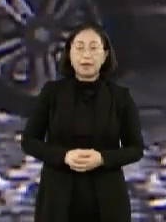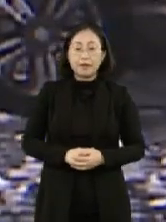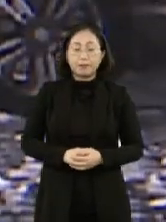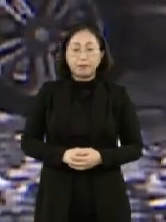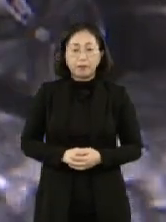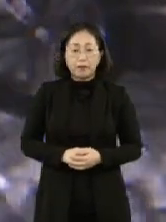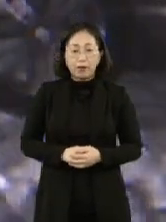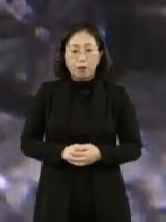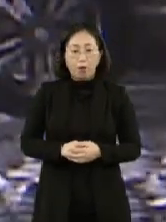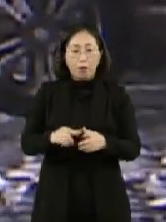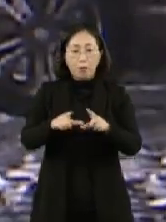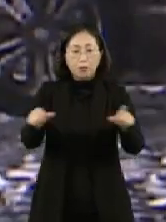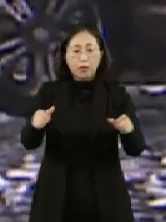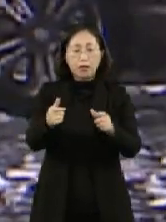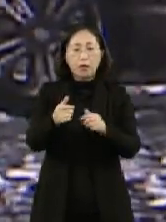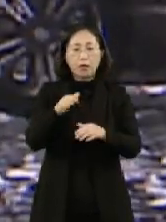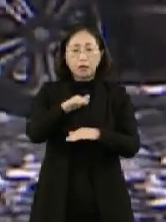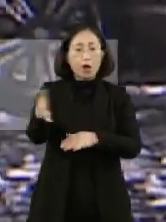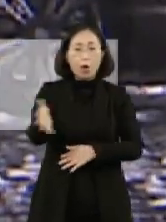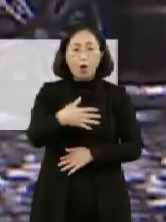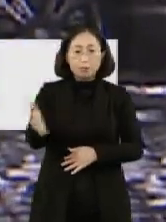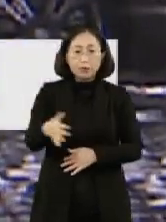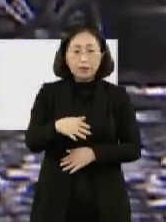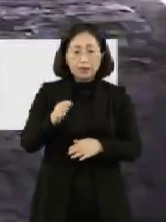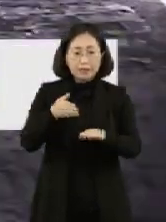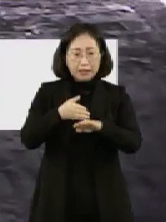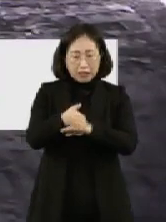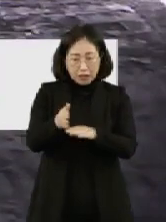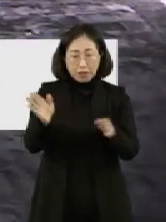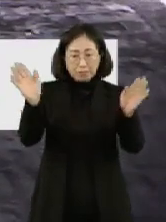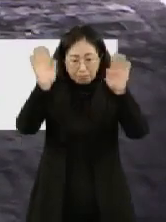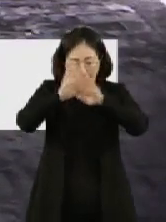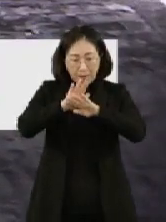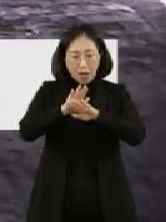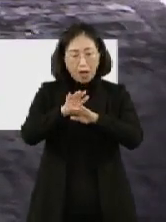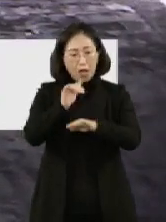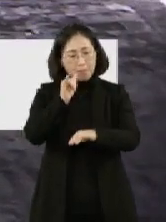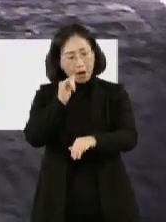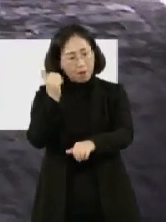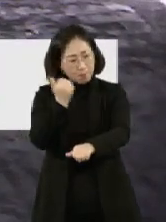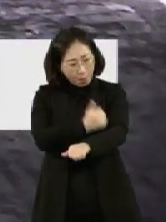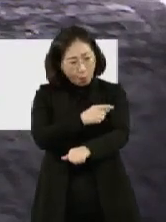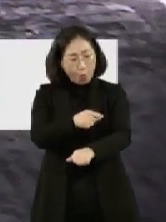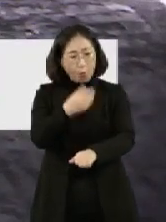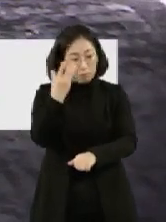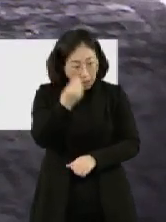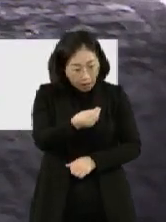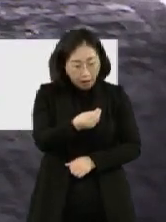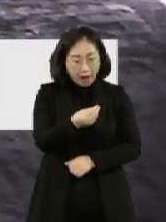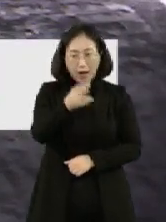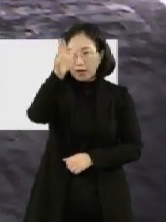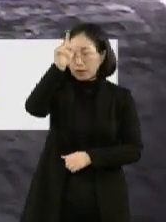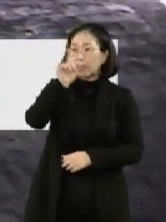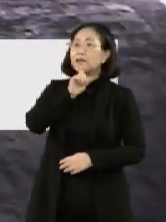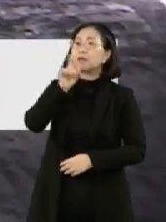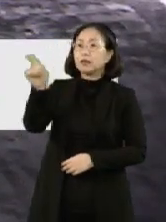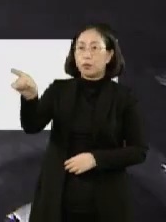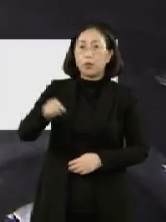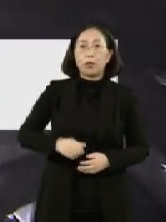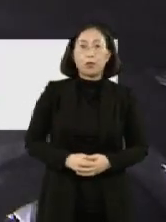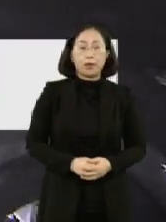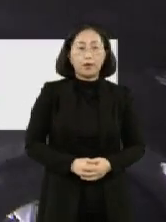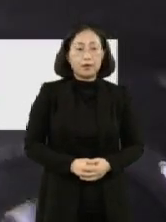평소에는 차량이 거의 없는 늦은 밤 둔치 주차장에 서 마약 투약으로 의심되는 움직임이 부착되지 자 경찰에 신고가 들어온